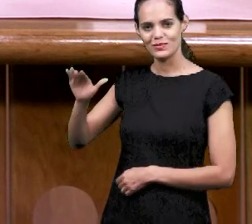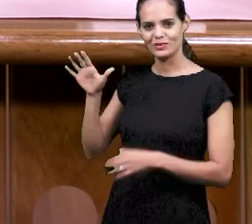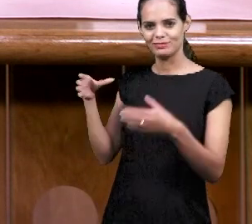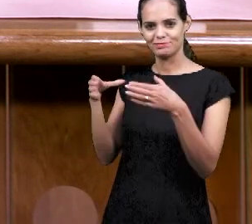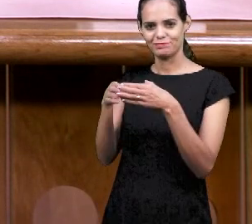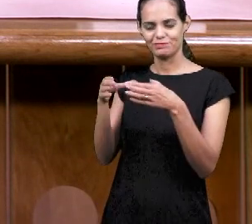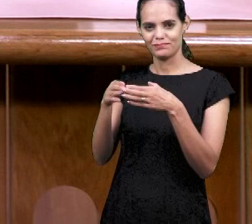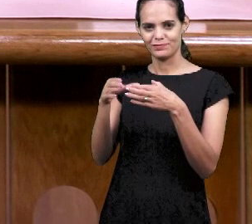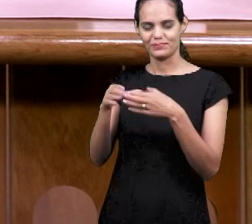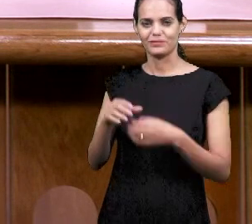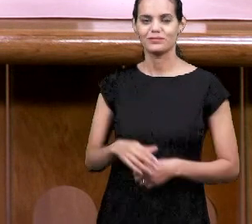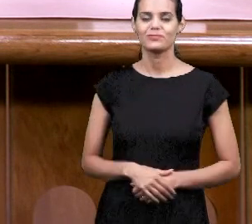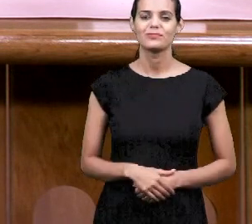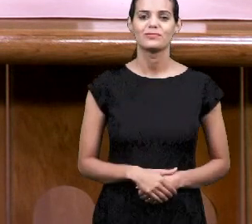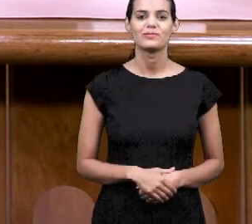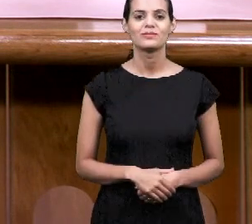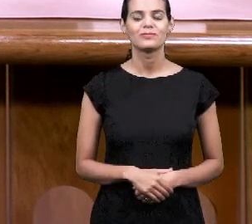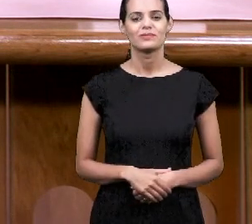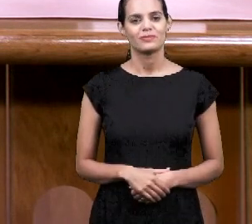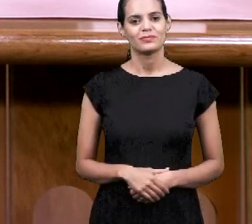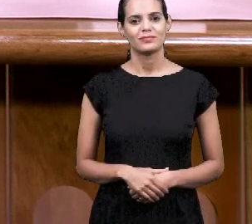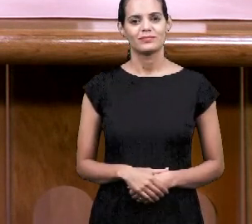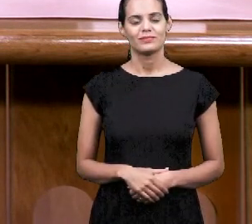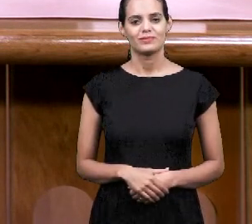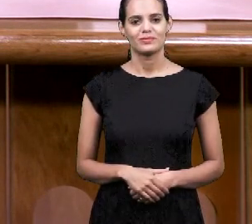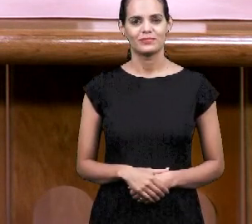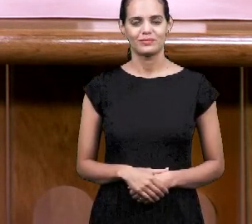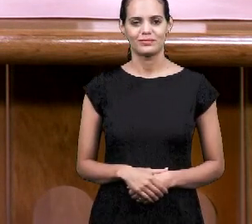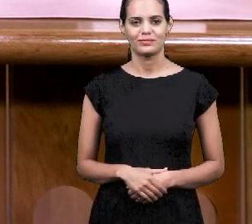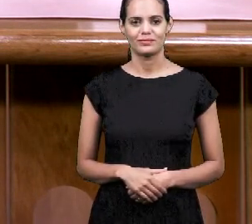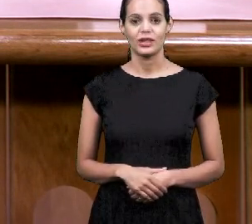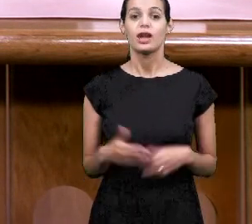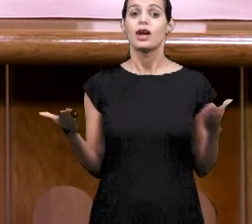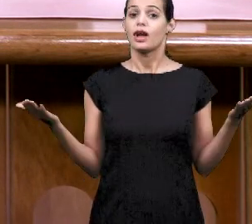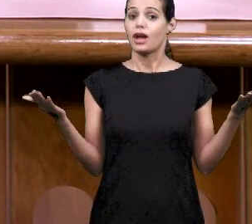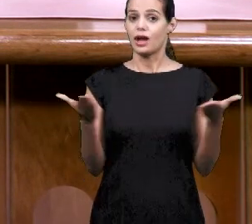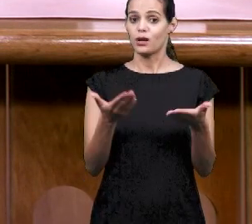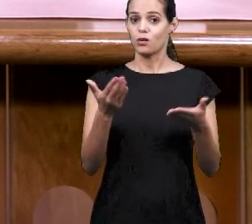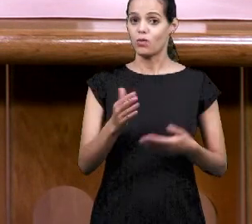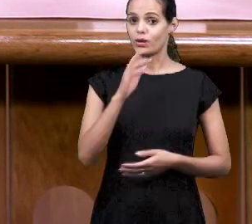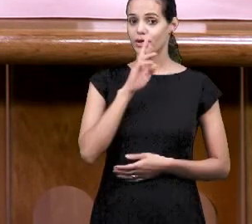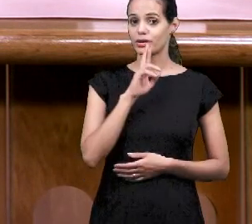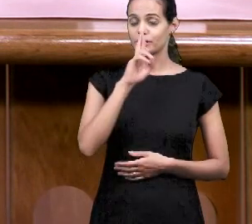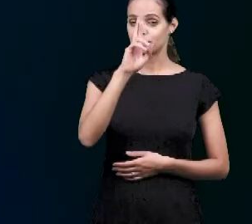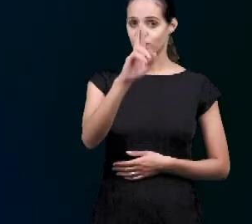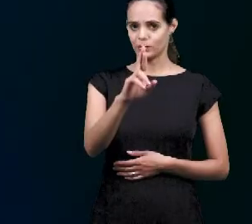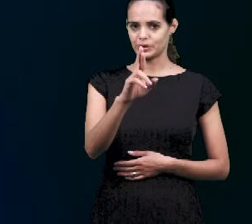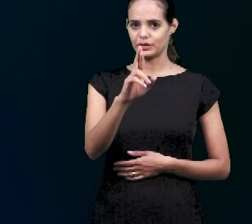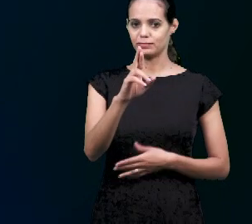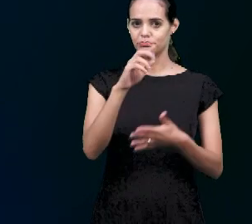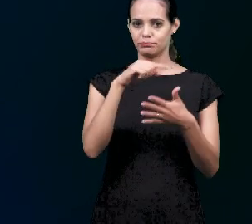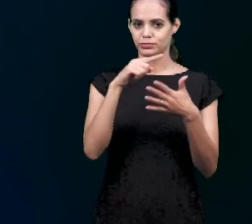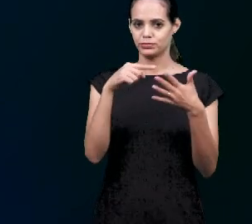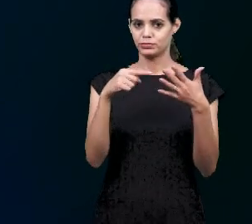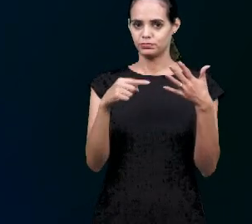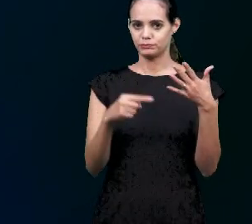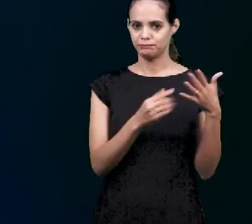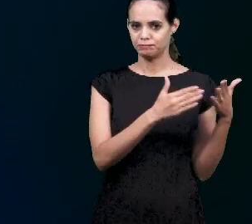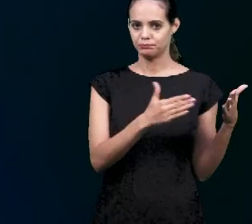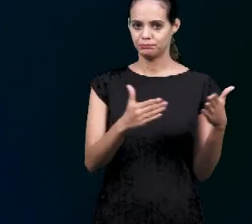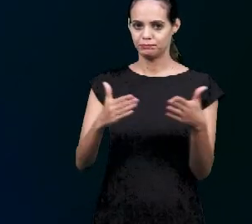du groupe de femmes de l'église de Pinheiral, à Volta Redonda. Et la cinquième et dernière question sera donnée dans l'état